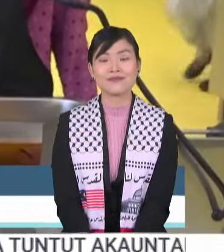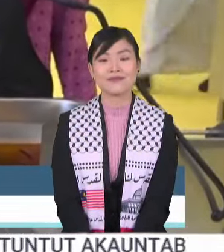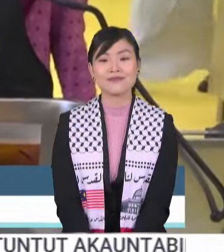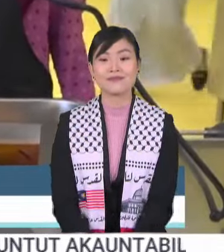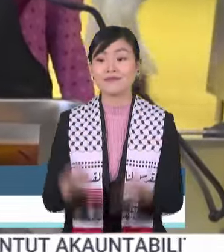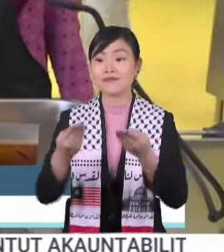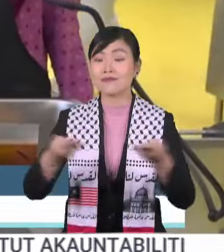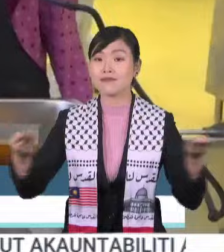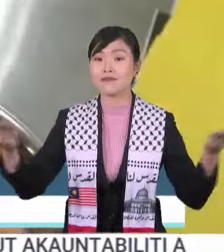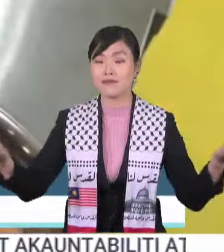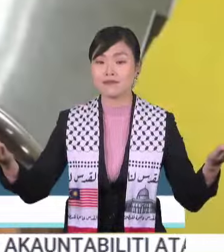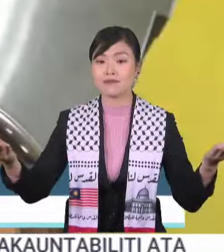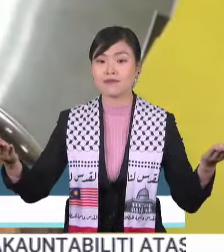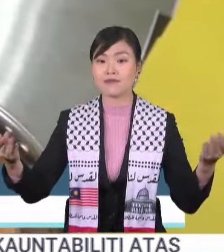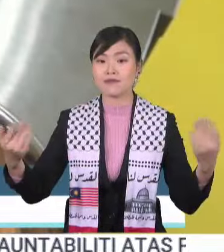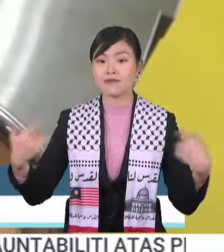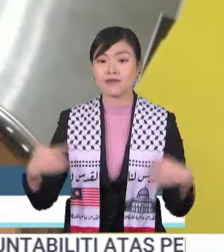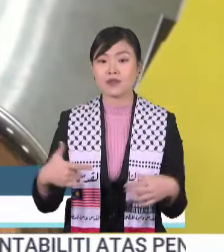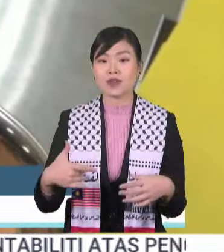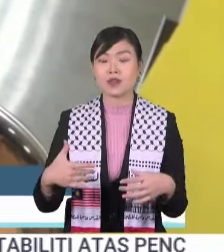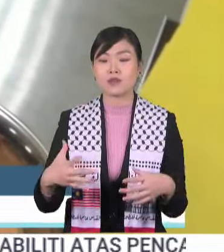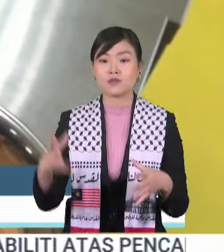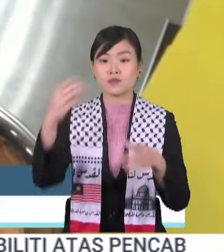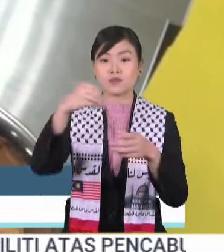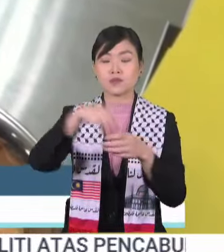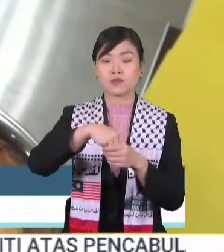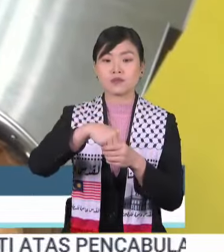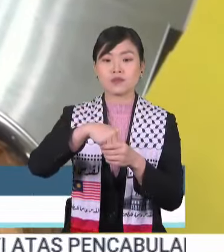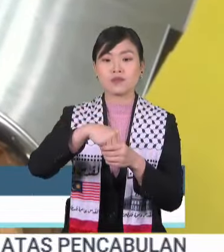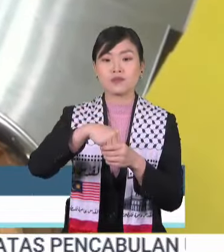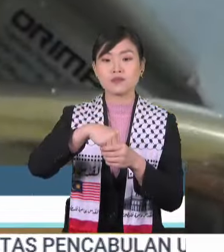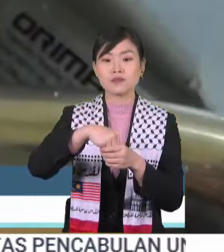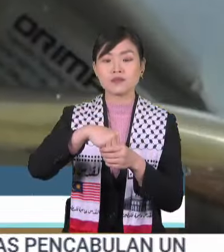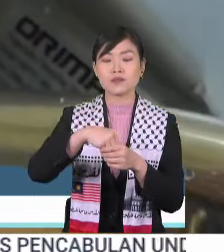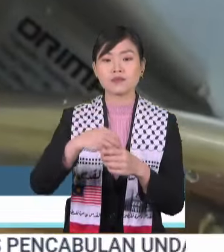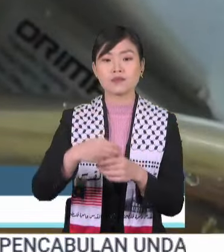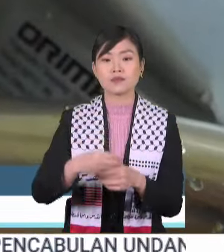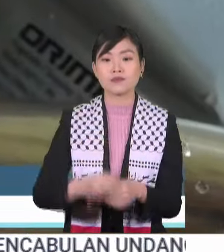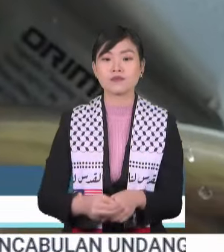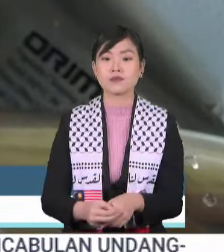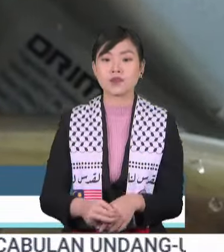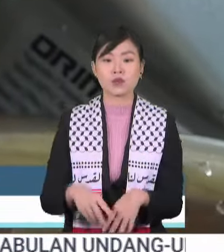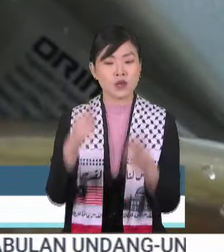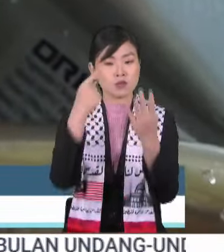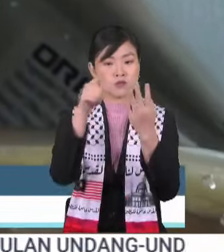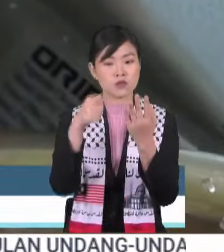produk-produk ini juga melalui kajian mendalam termasuk kandungan nutrisi serta balas